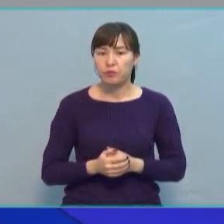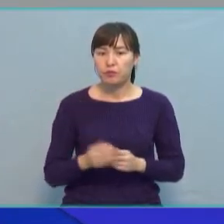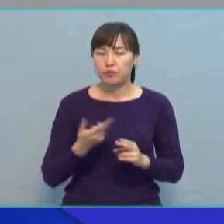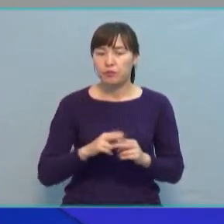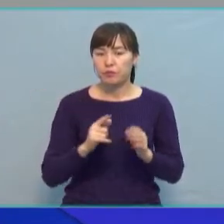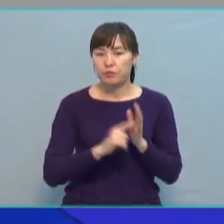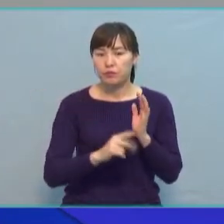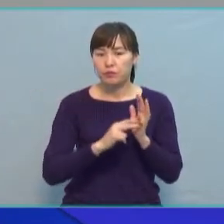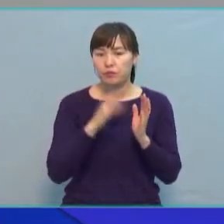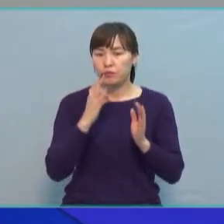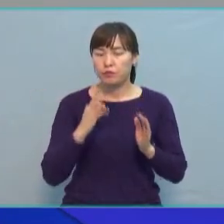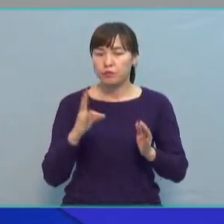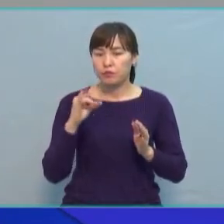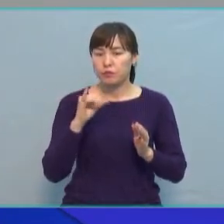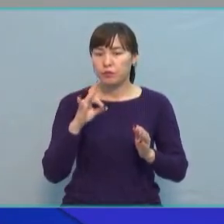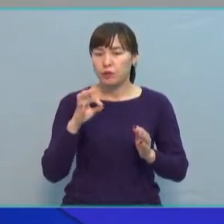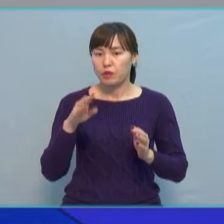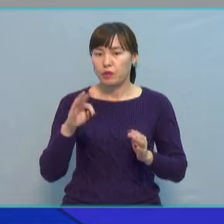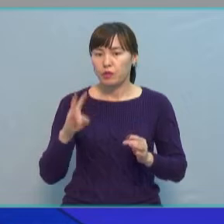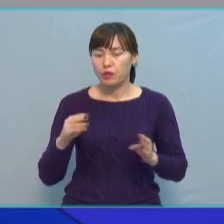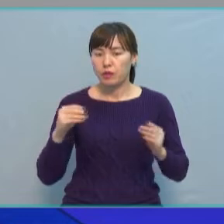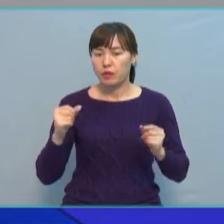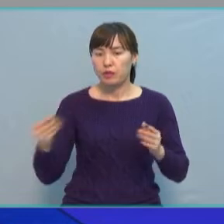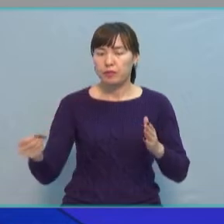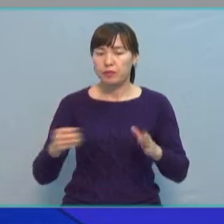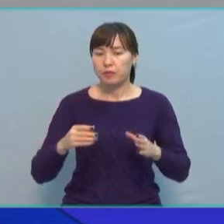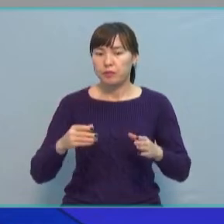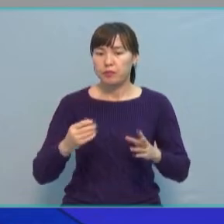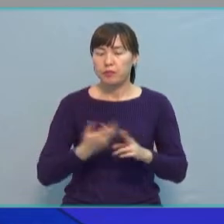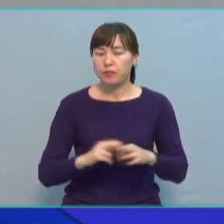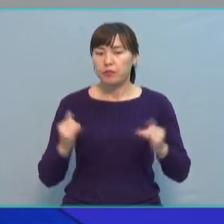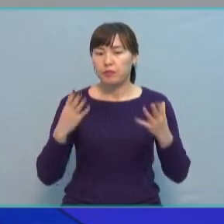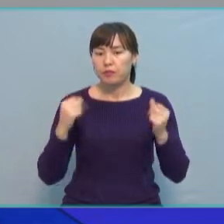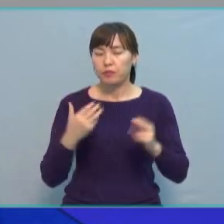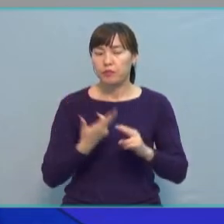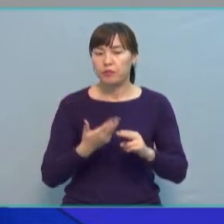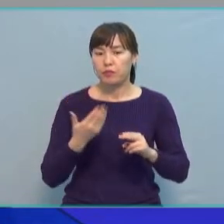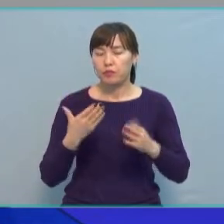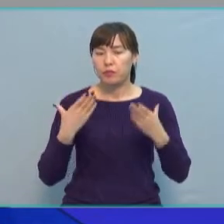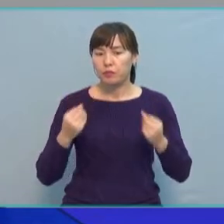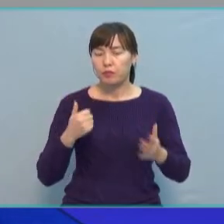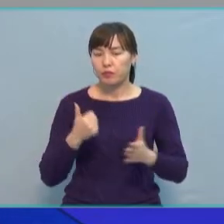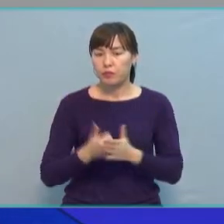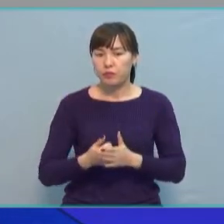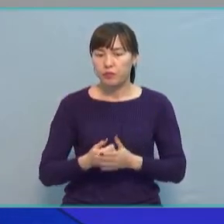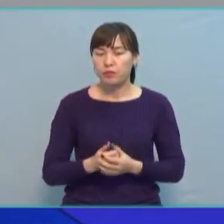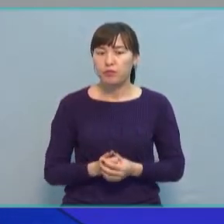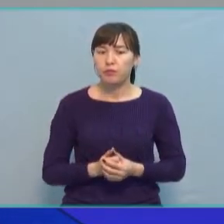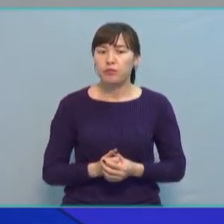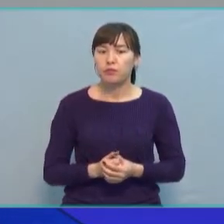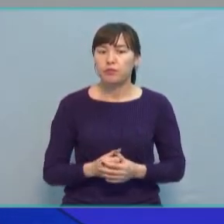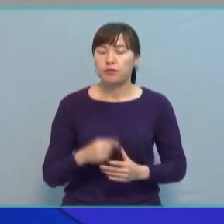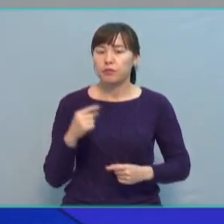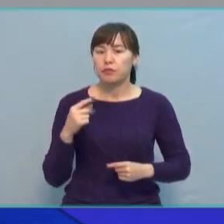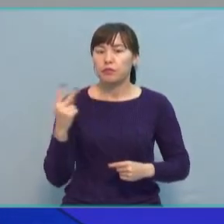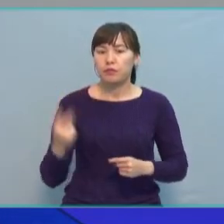бөлігі 7-8% бұрынғыдағы ақшалай азық түлік жиынтығы, яғни бұрынғыдағы олардың күнкөрісіне жетпейтін қаржы бар.